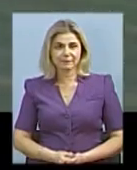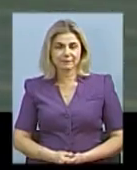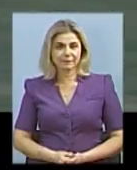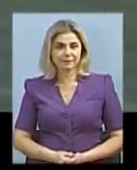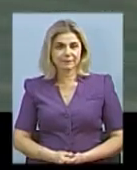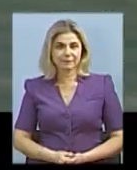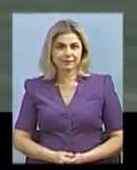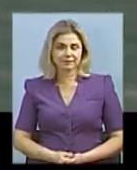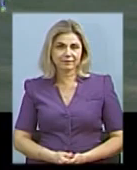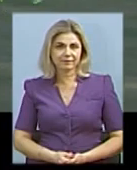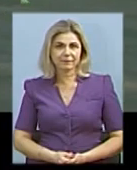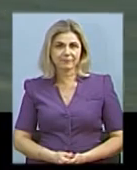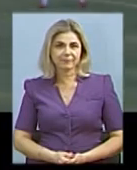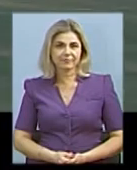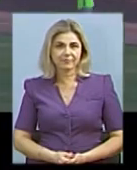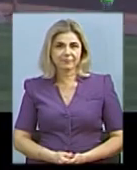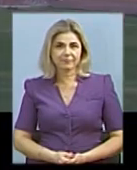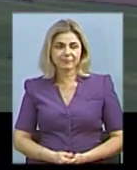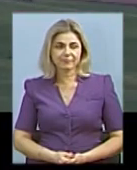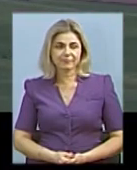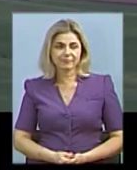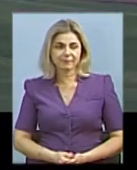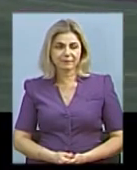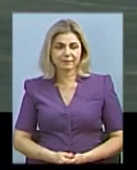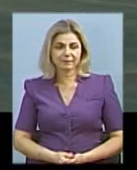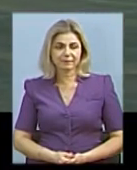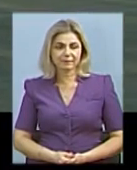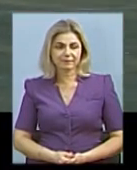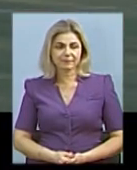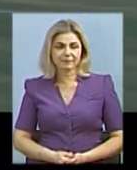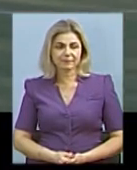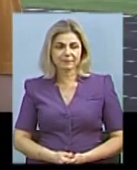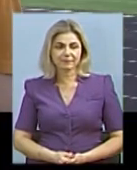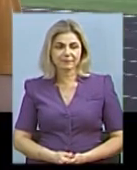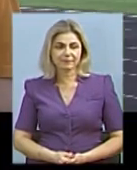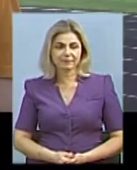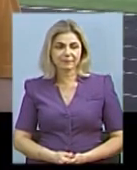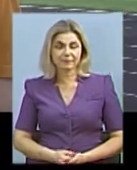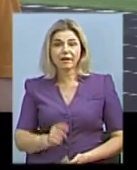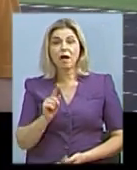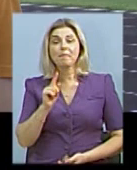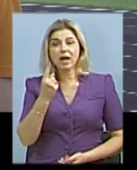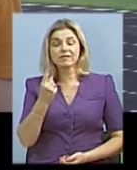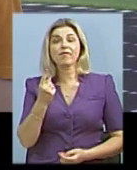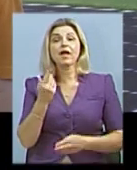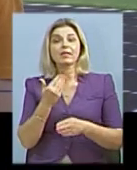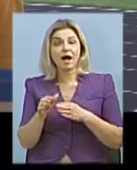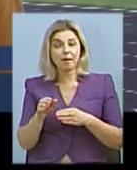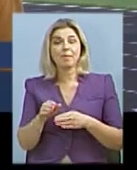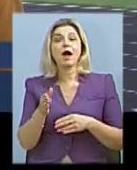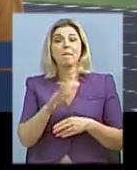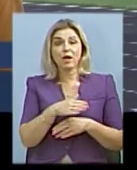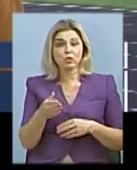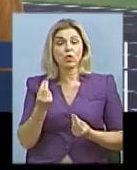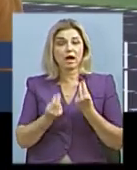Добивав Дмитро Болокан. Але форвард не влучив у напівпорожні ворота з близької відстані. Перший тайм матчу між Миколаєвом та Балканами